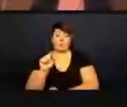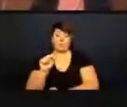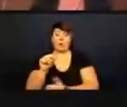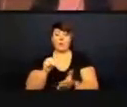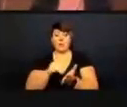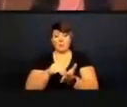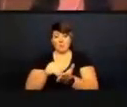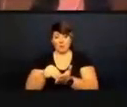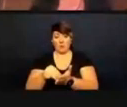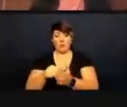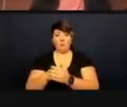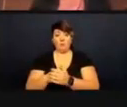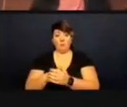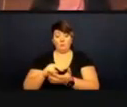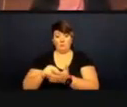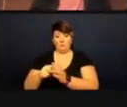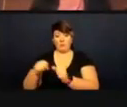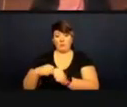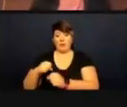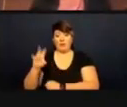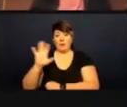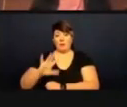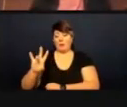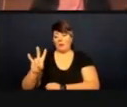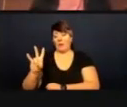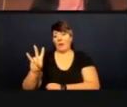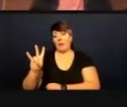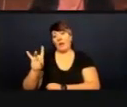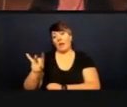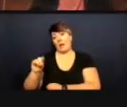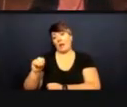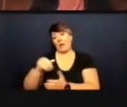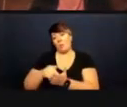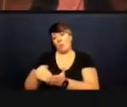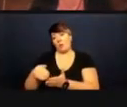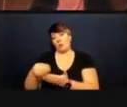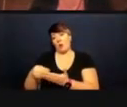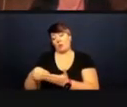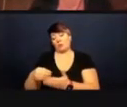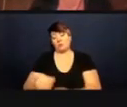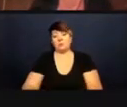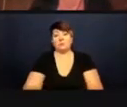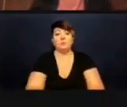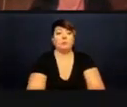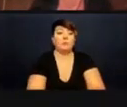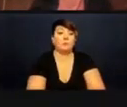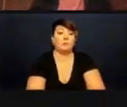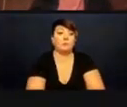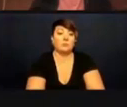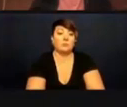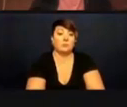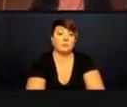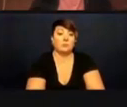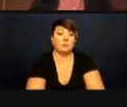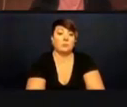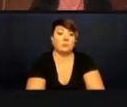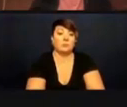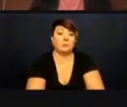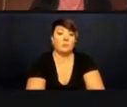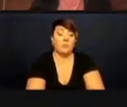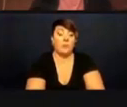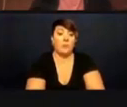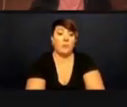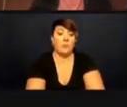dola milioni 300, na ambayo inaweza kufadhili mipango yetu kwa kila mwaka.